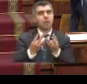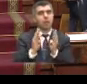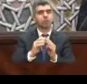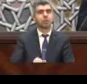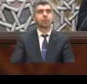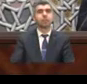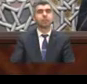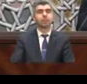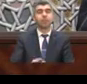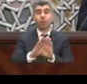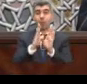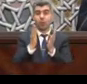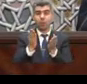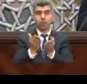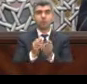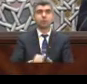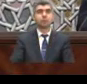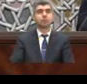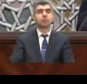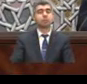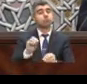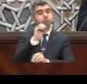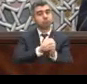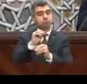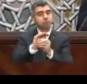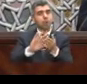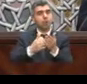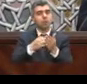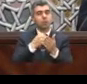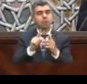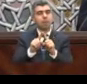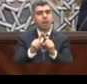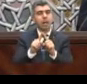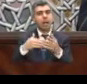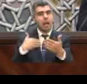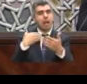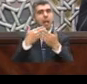كل هذه النواقص ستعالج في الصيغه النهائيه للتقرير.